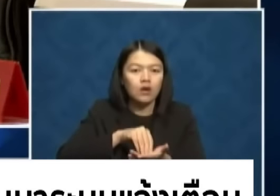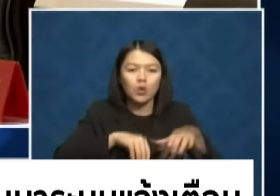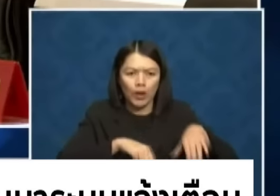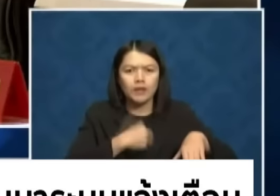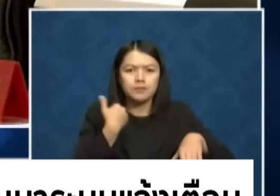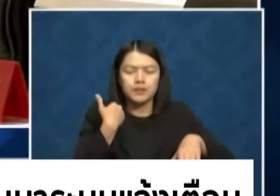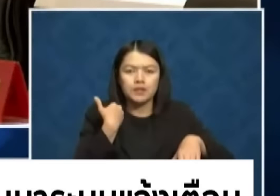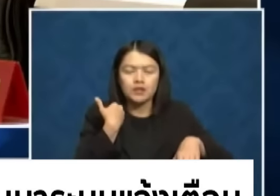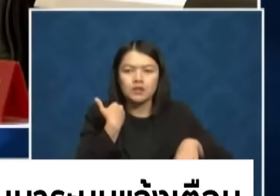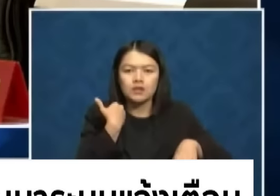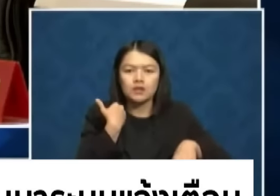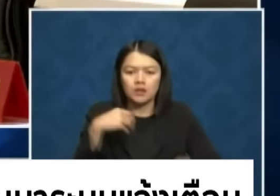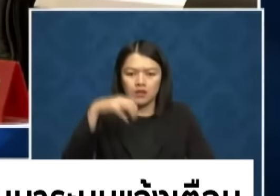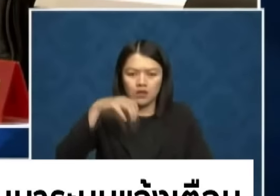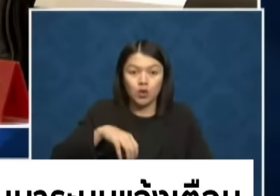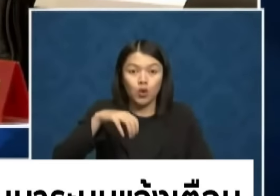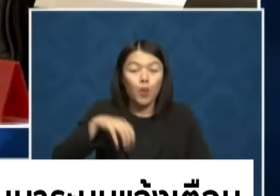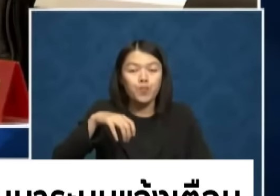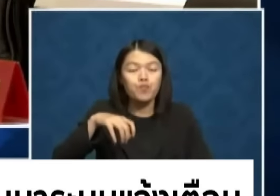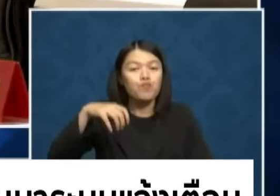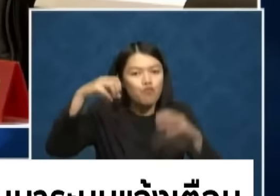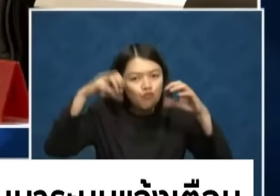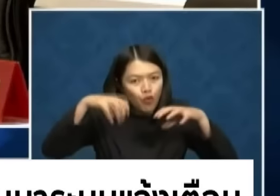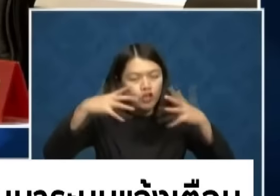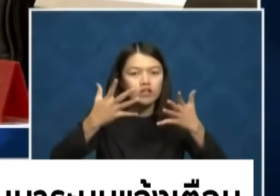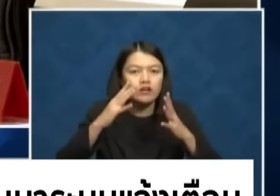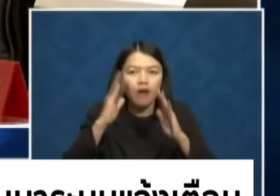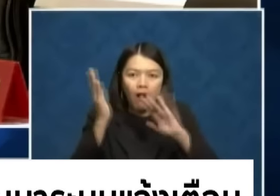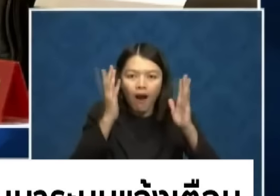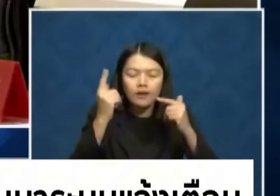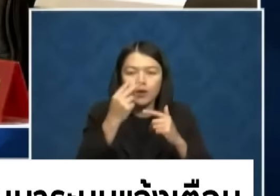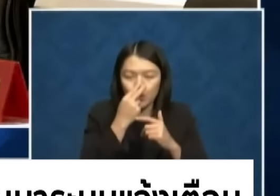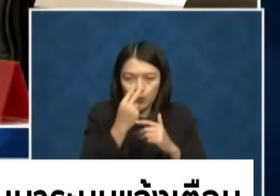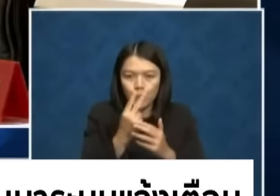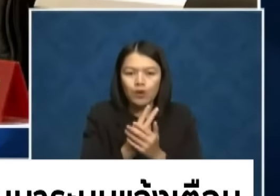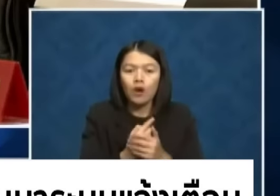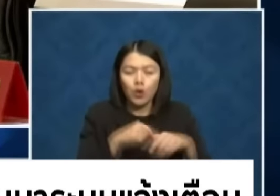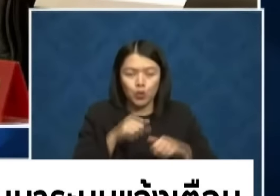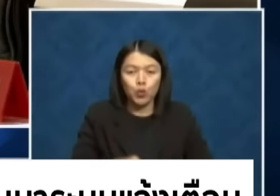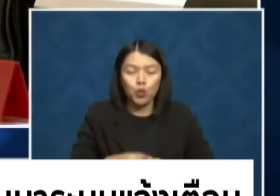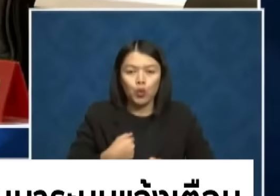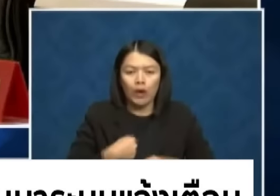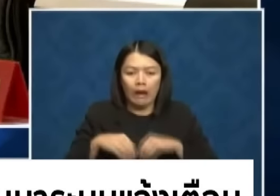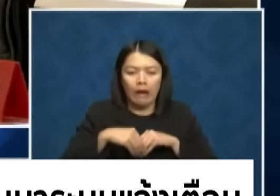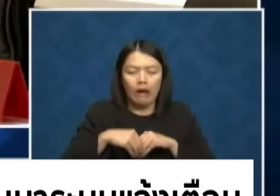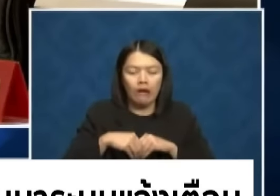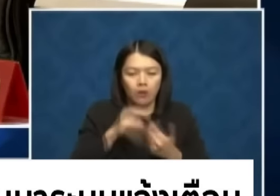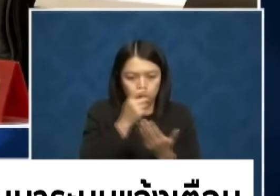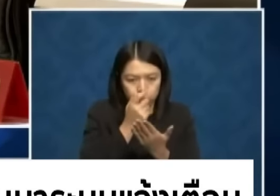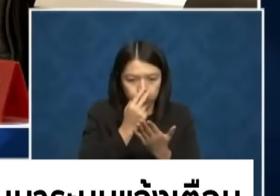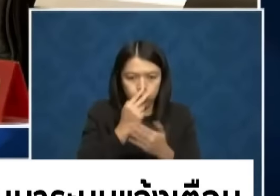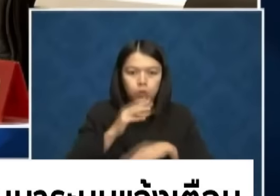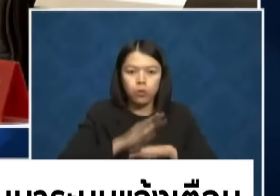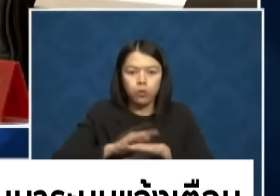การเซลล์บคสเนี่ยอยู่ระหว่างการจัดซื้อจัดจ้างระบบคาดการณ์ว่าโครงการนี้ใช้ได้ในช่วงกลางปีหน้าแน่นอนอ่ะ